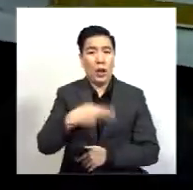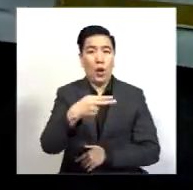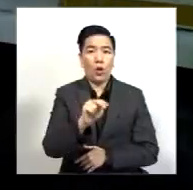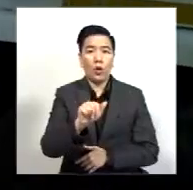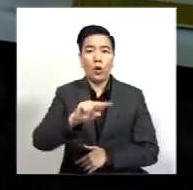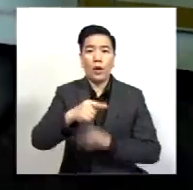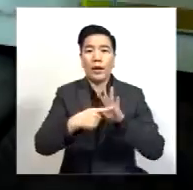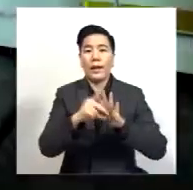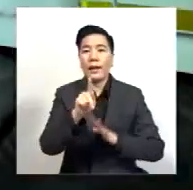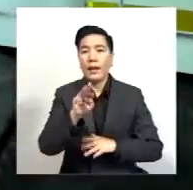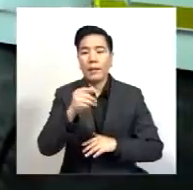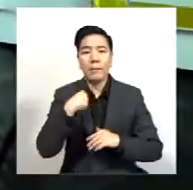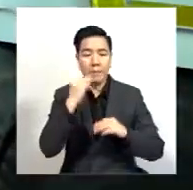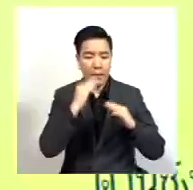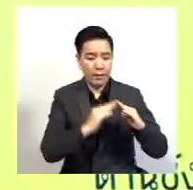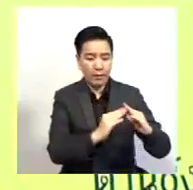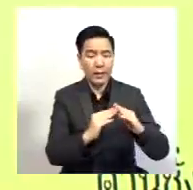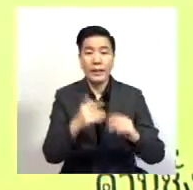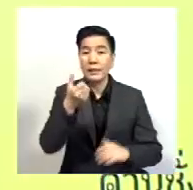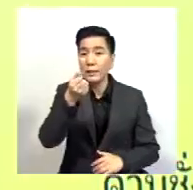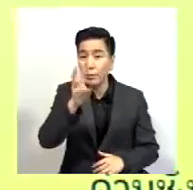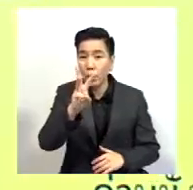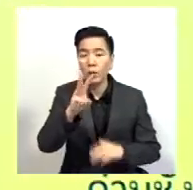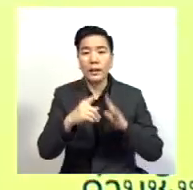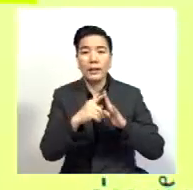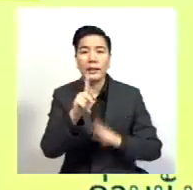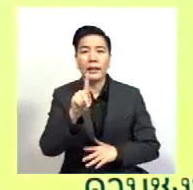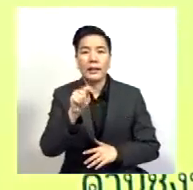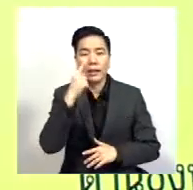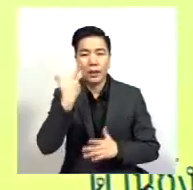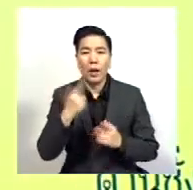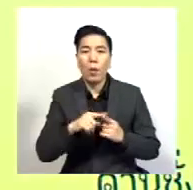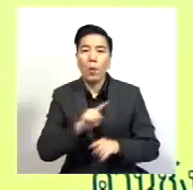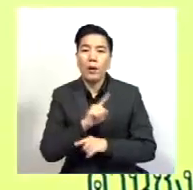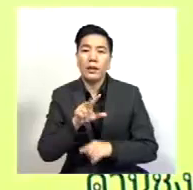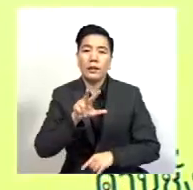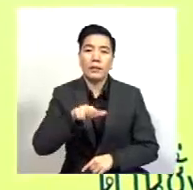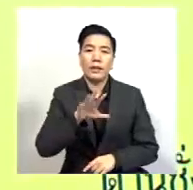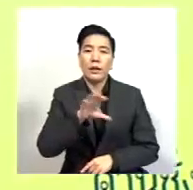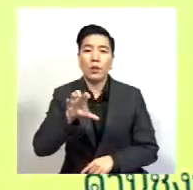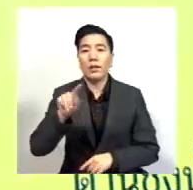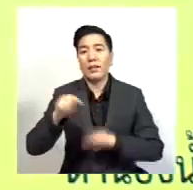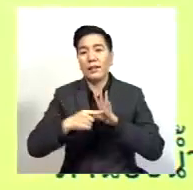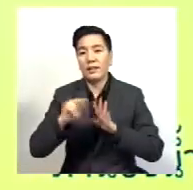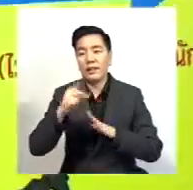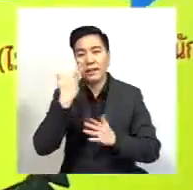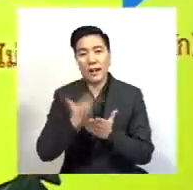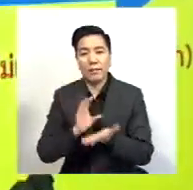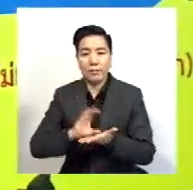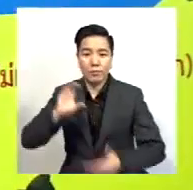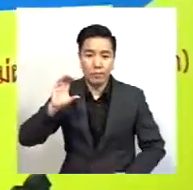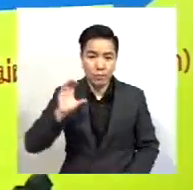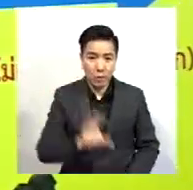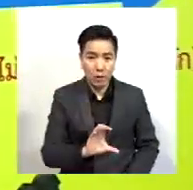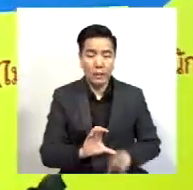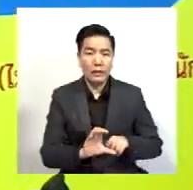ยเขารับขยะจาก16เขตก็จะมีประมาณวันละ 3,500 ตันคิดเป็นงบประมาณใน